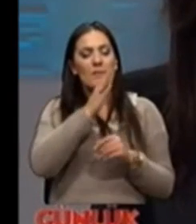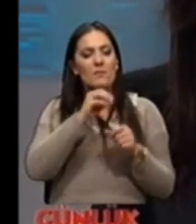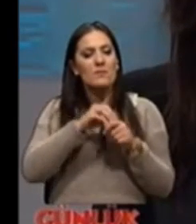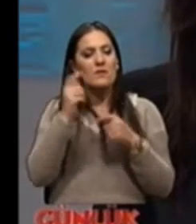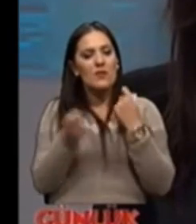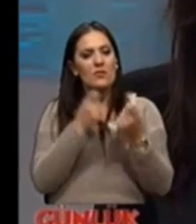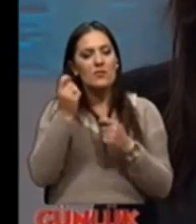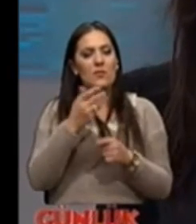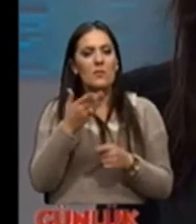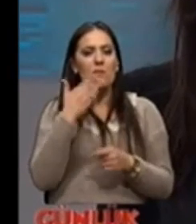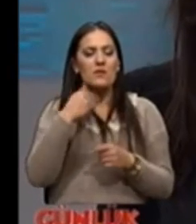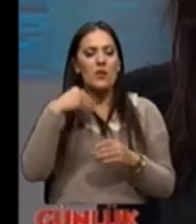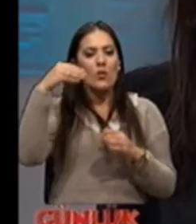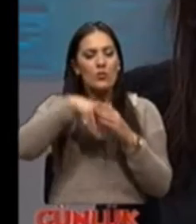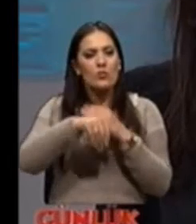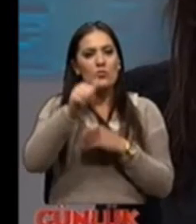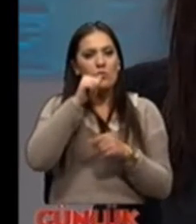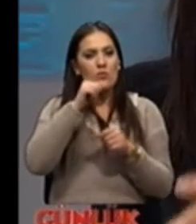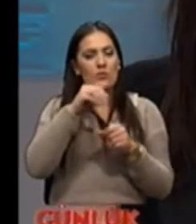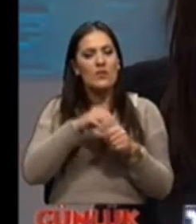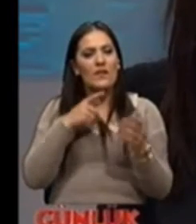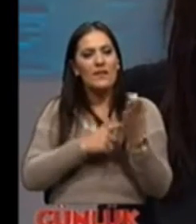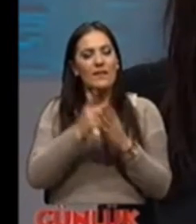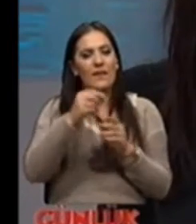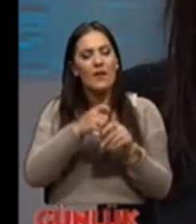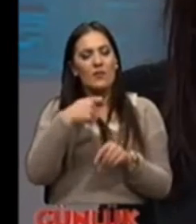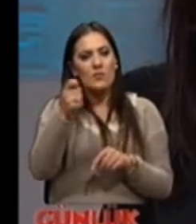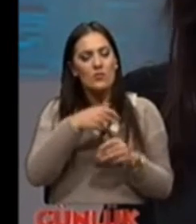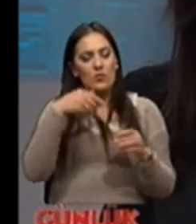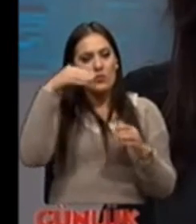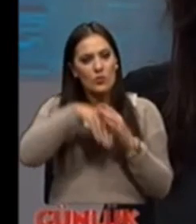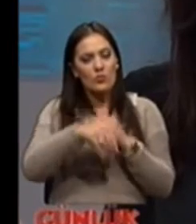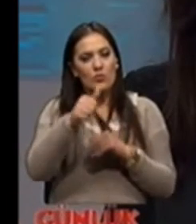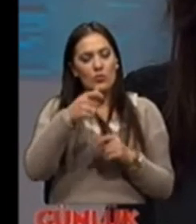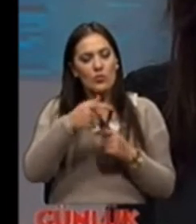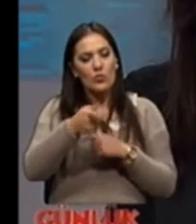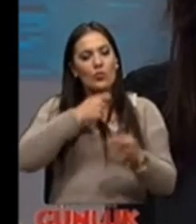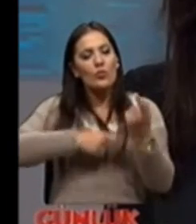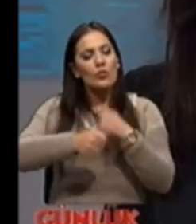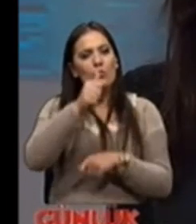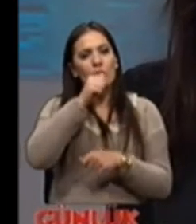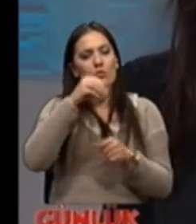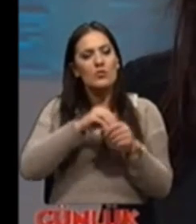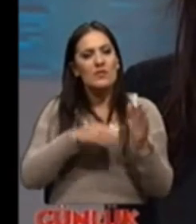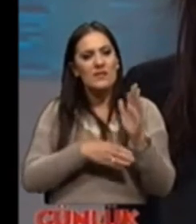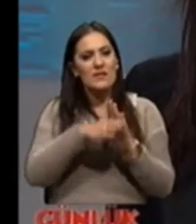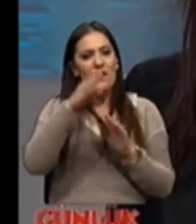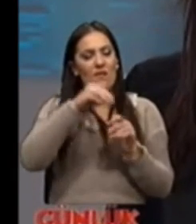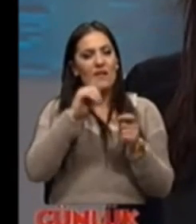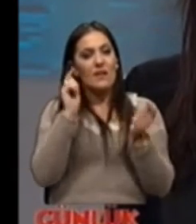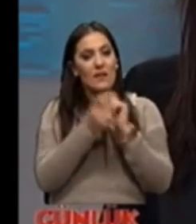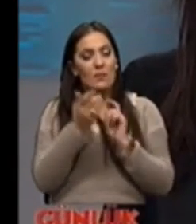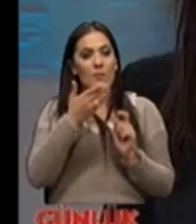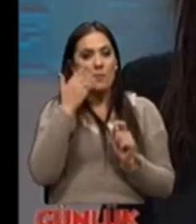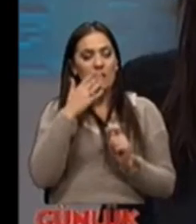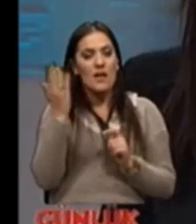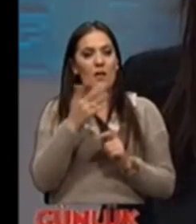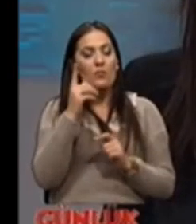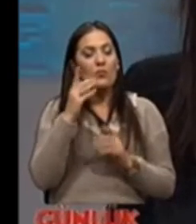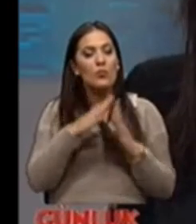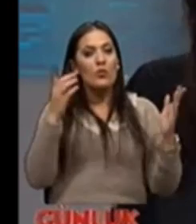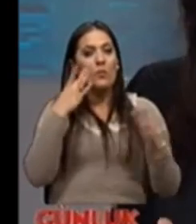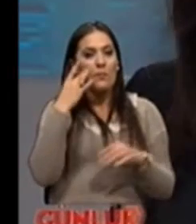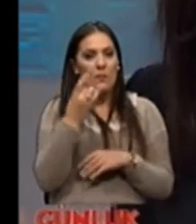kuyu suyundaki tarlaları suladığımız kuyu suyunun seviyesinin değişmesi mesela en büyük belirtidir. İşte